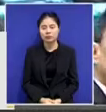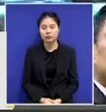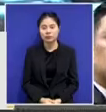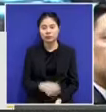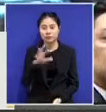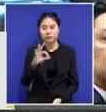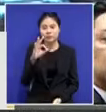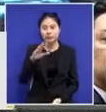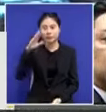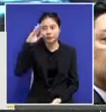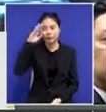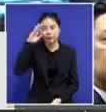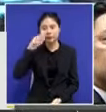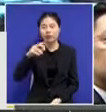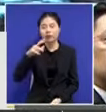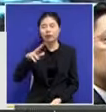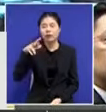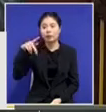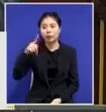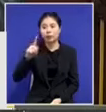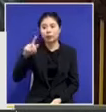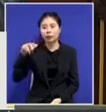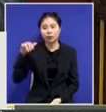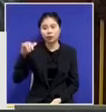พลเอกประยุทธ์จันทร์โอชาครับ